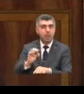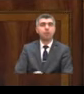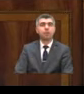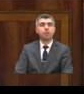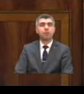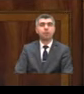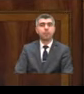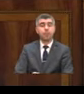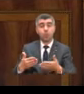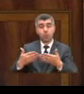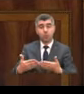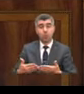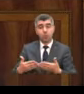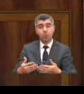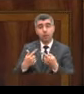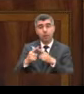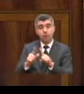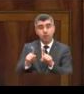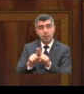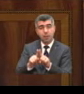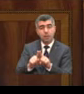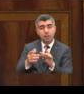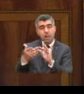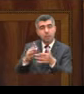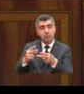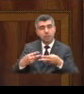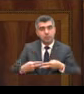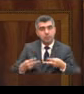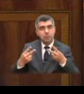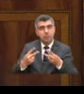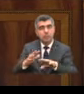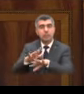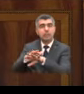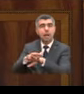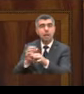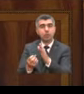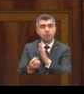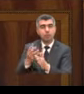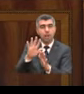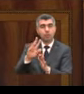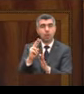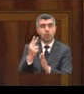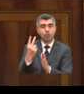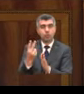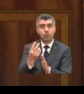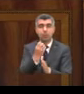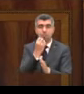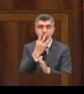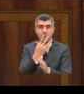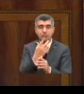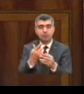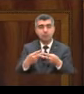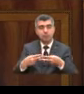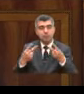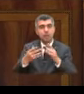الاقليميه. اليوم طلقنا النظام المعلوماتي التجريبي في مدينه سلا، في 25 مارس طلقنا نظام معلوماتي،